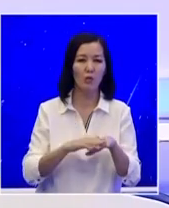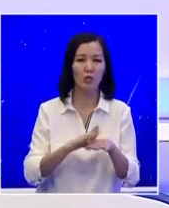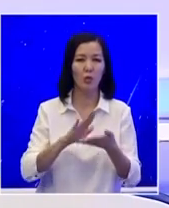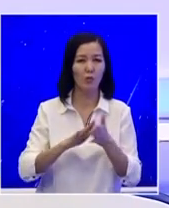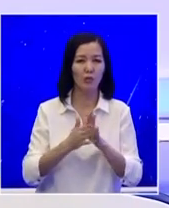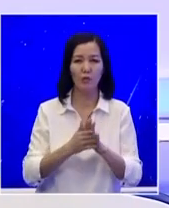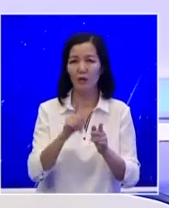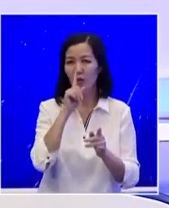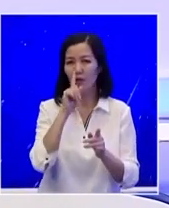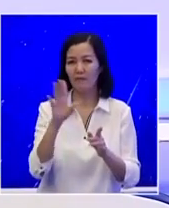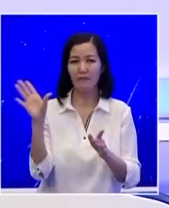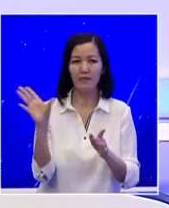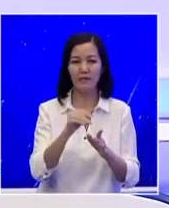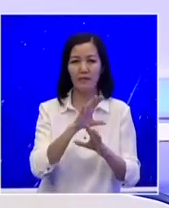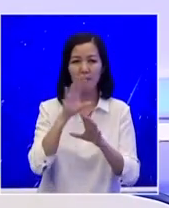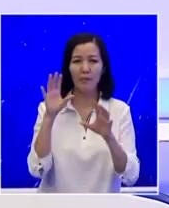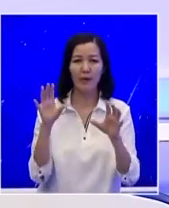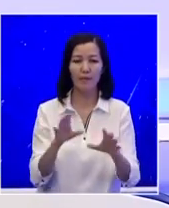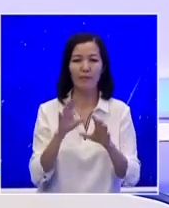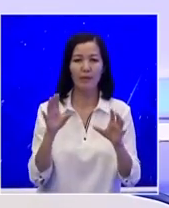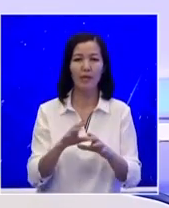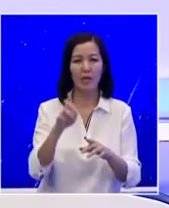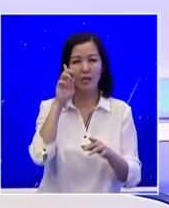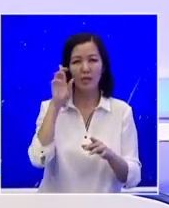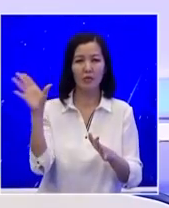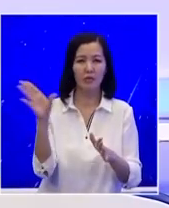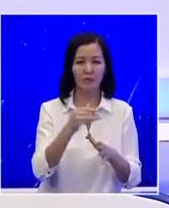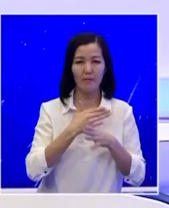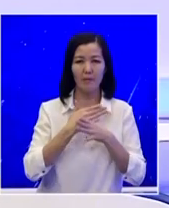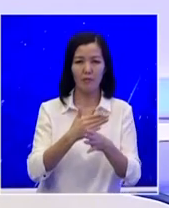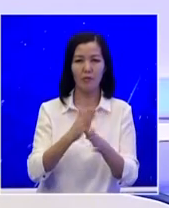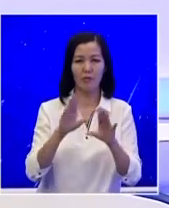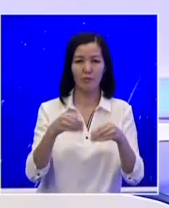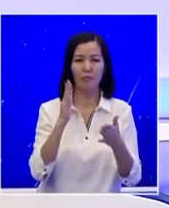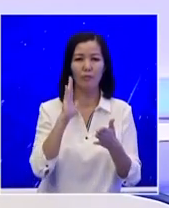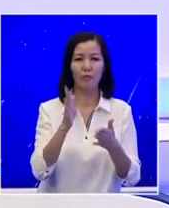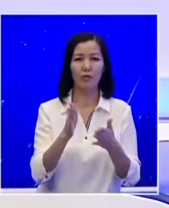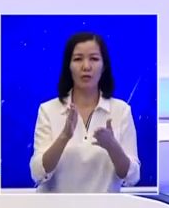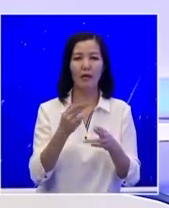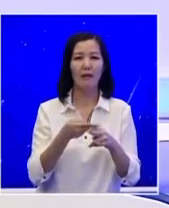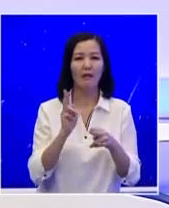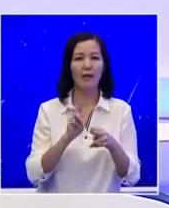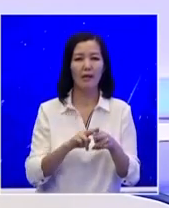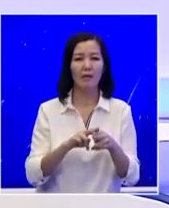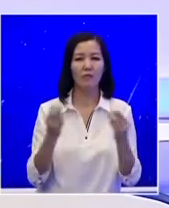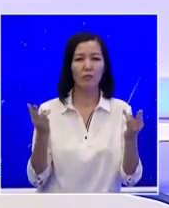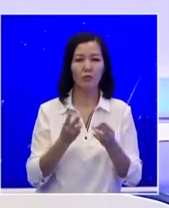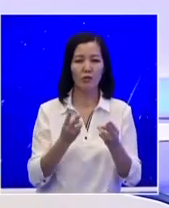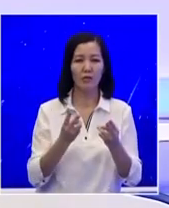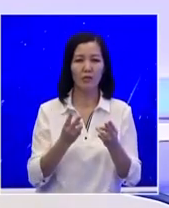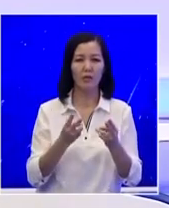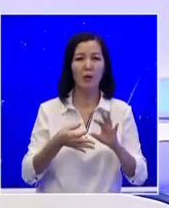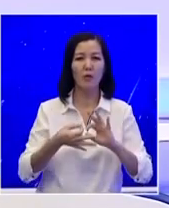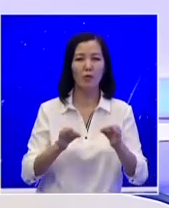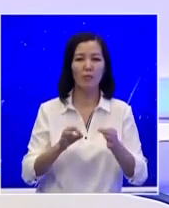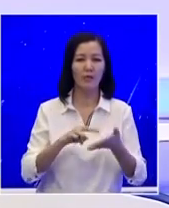условиях никто не останется один на один со своими проблемами. Государство никого не оставит в беде. Для этого уже